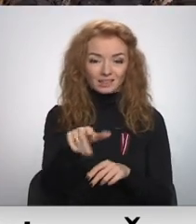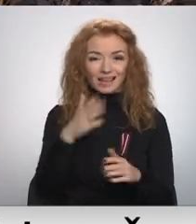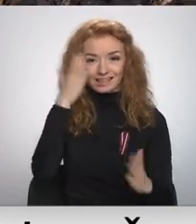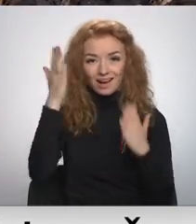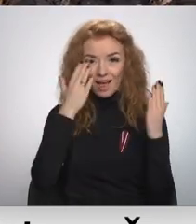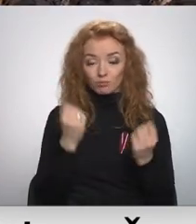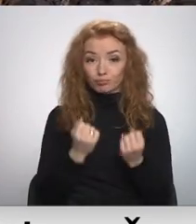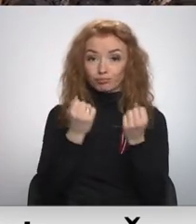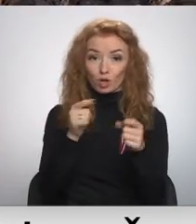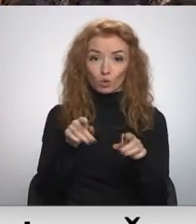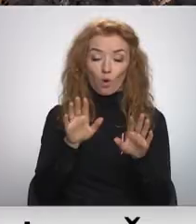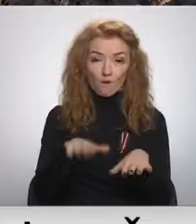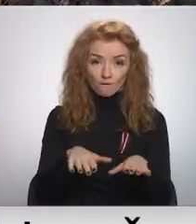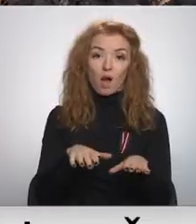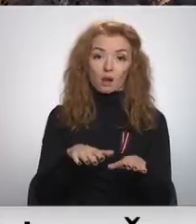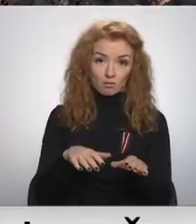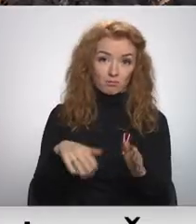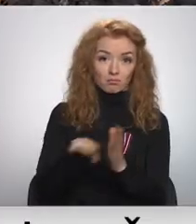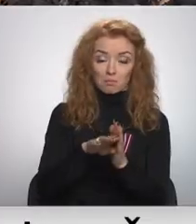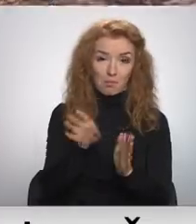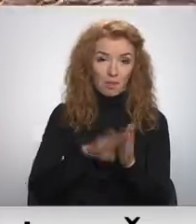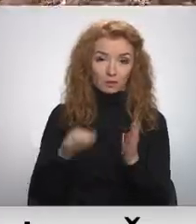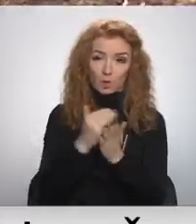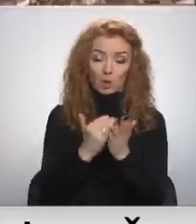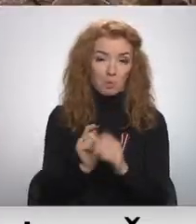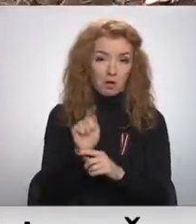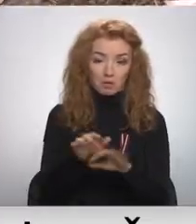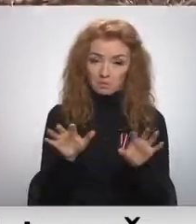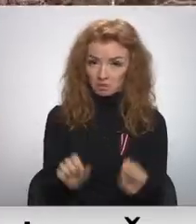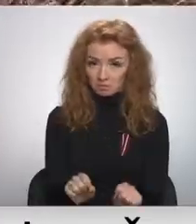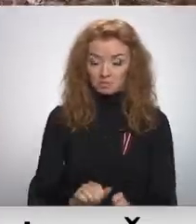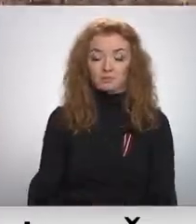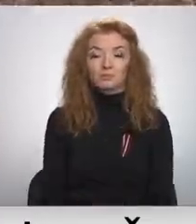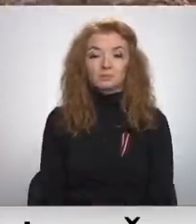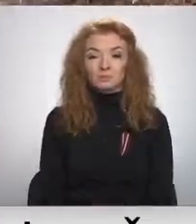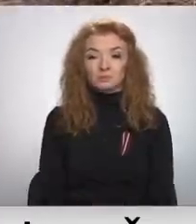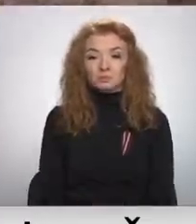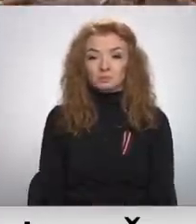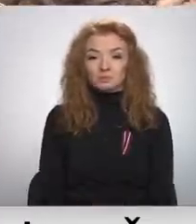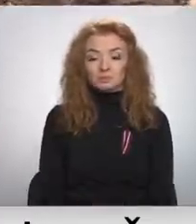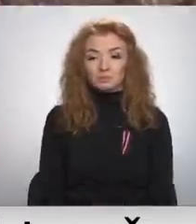braucieniem un kur to var darīt nepārkāpjot noteikumus. Beatrise Jakobsone, Ervis Gailums, Latgales reģionālā televīzija.